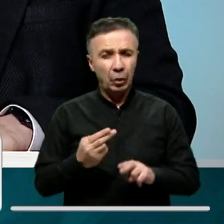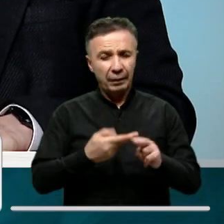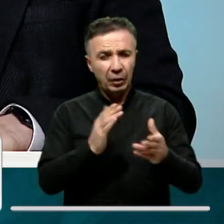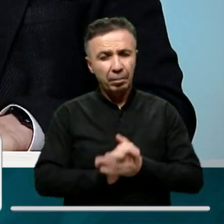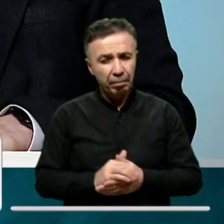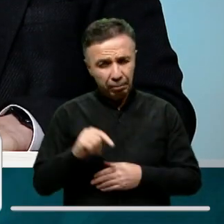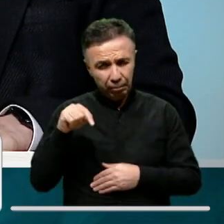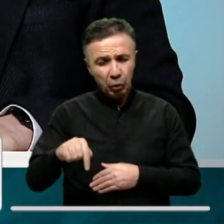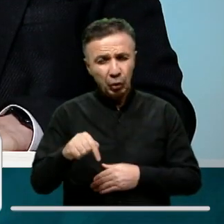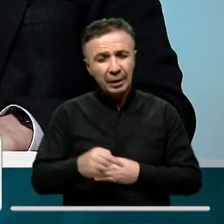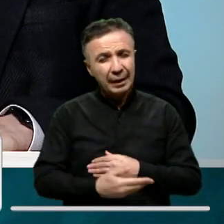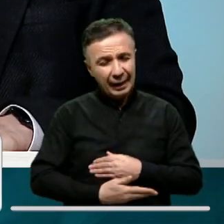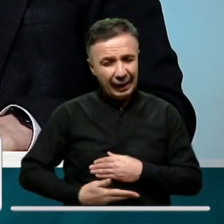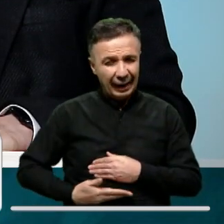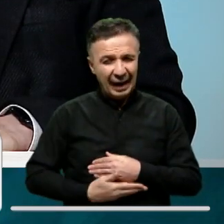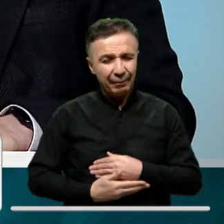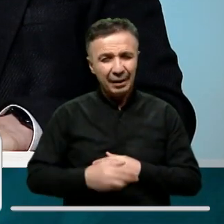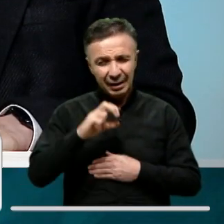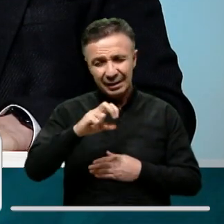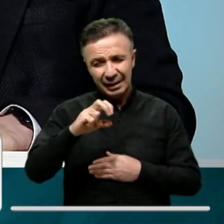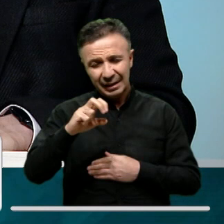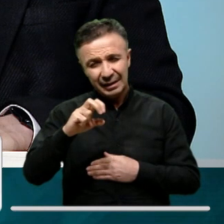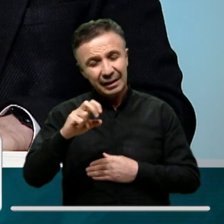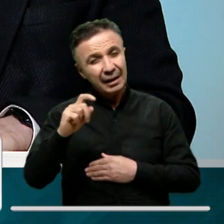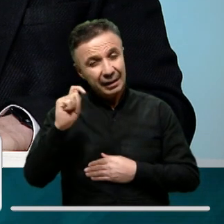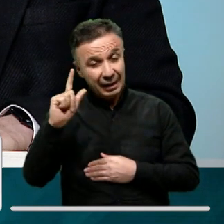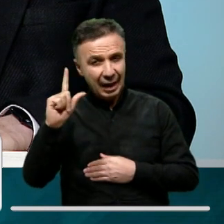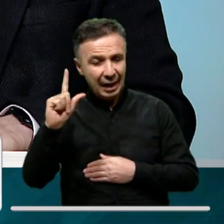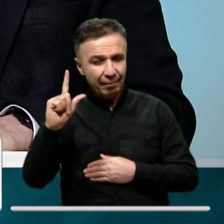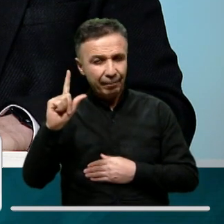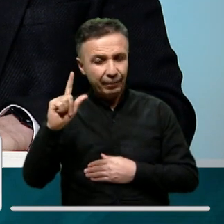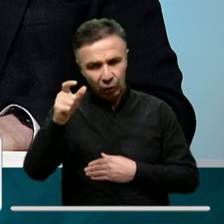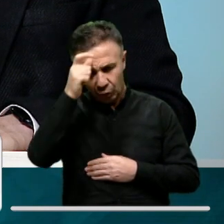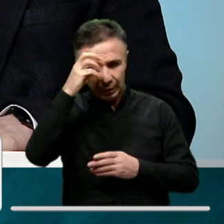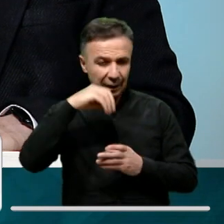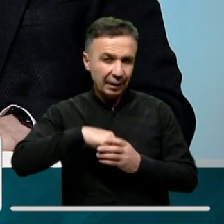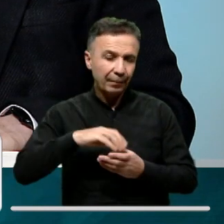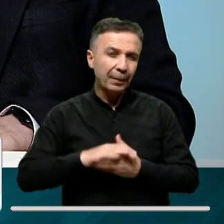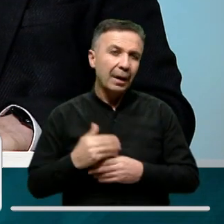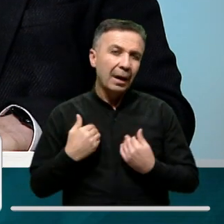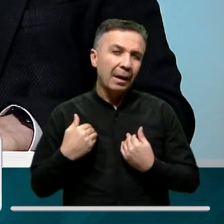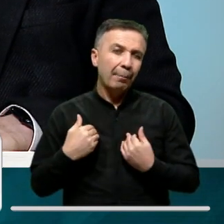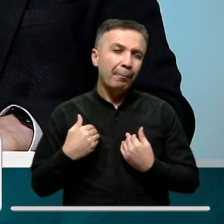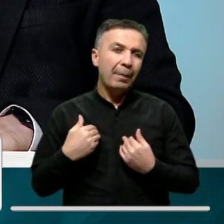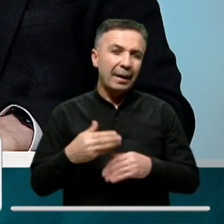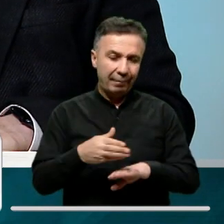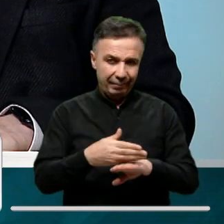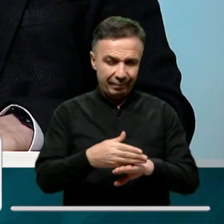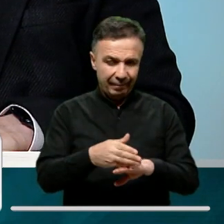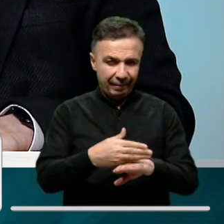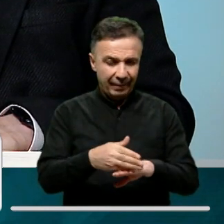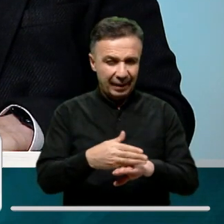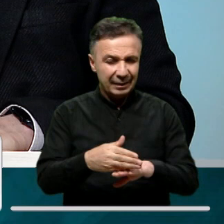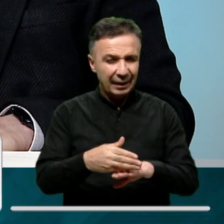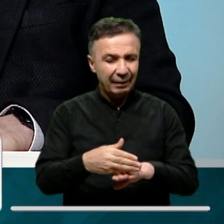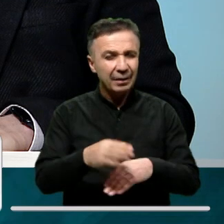ekmek ortalama 8 TL Türkiye Cumhuriyeti Devleti sınırları içerisinde. Ben veresiye şeklinde 4 ekmek